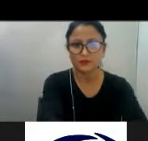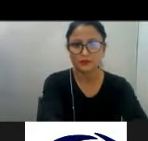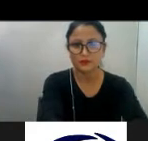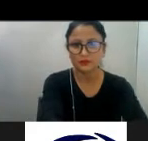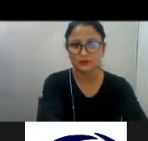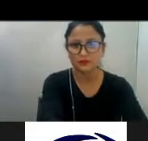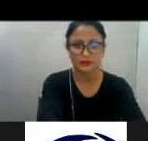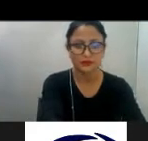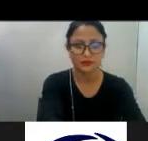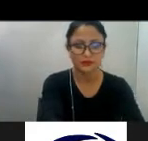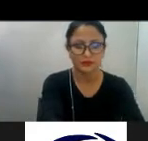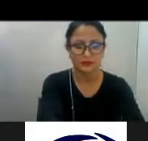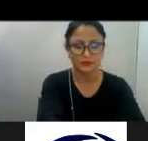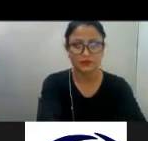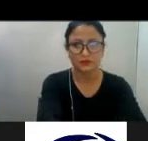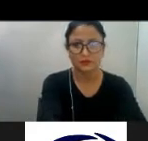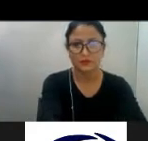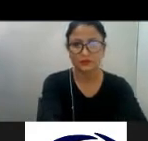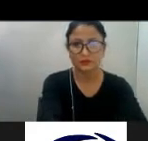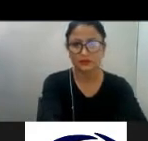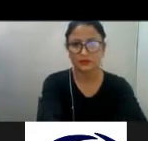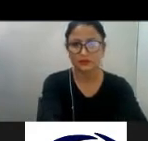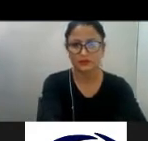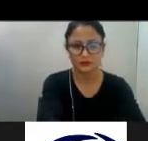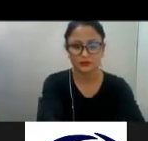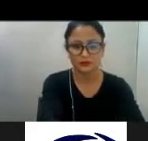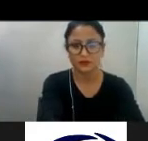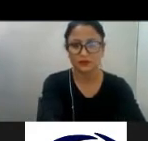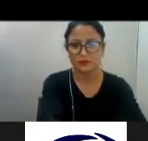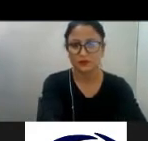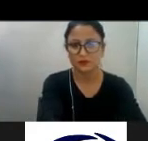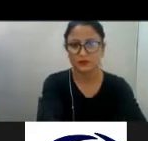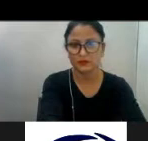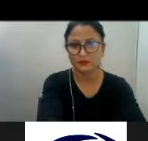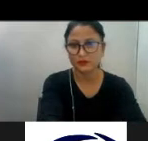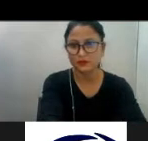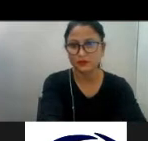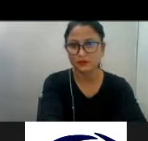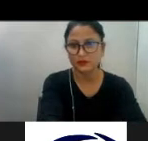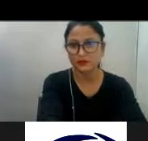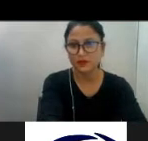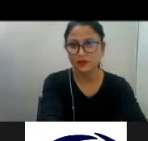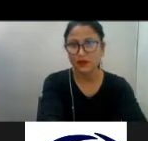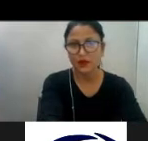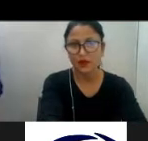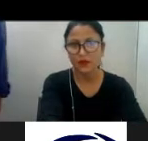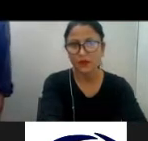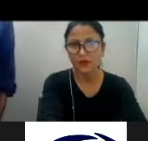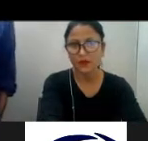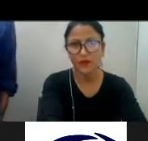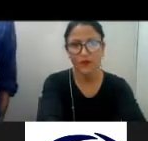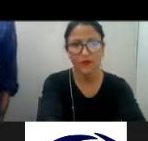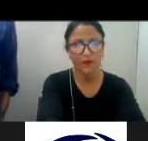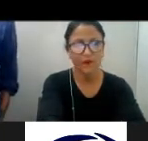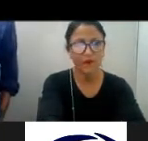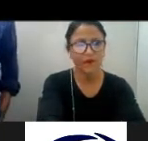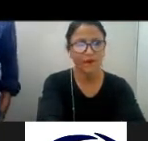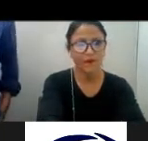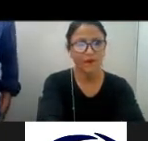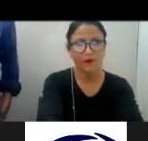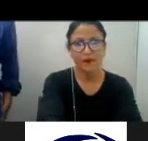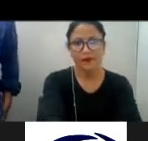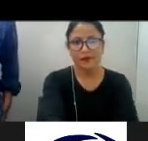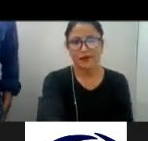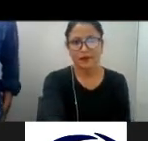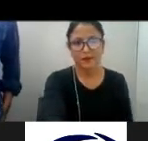शङ्कर मालाकार सर, यो उद्घोषकज्यूलाई र यो कार्यक्रमको अध्यक्षज्यू र विशेष गरी आजको